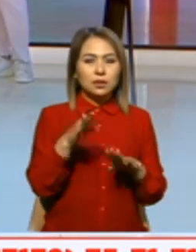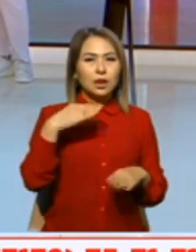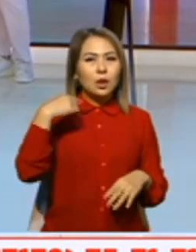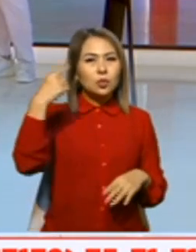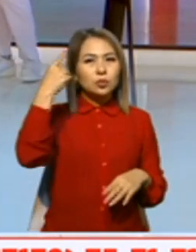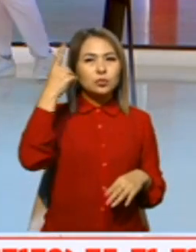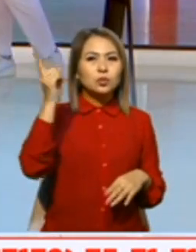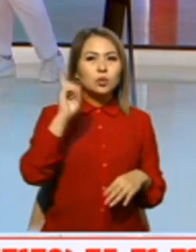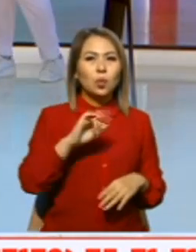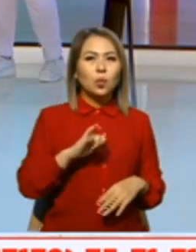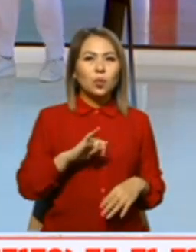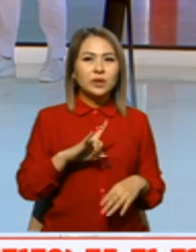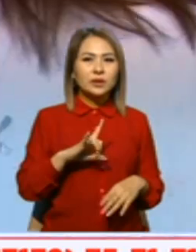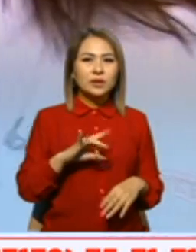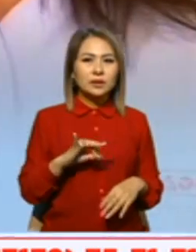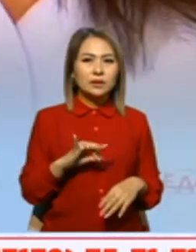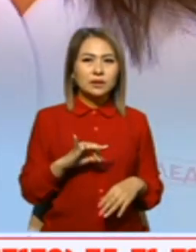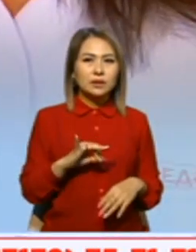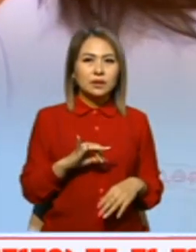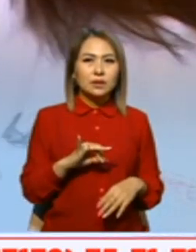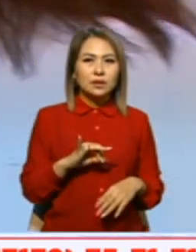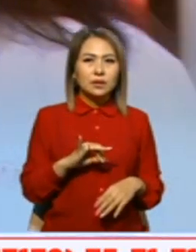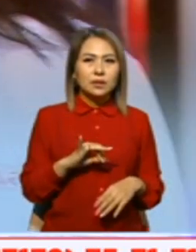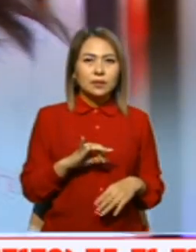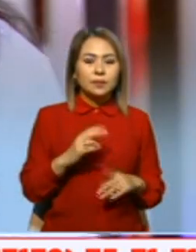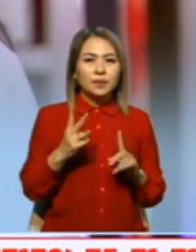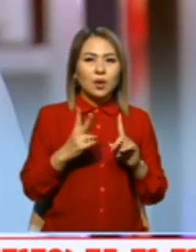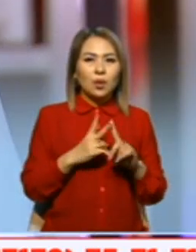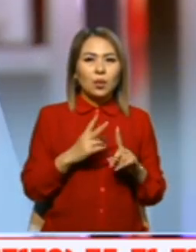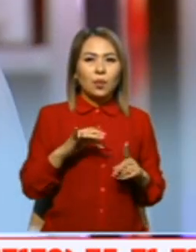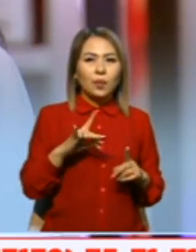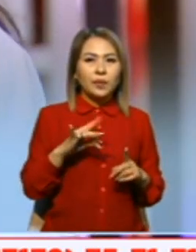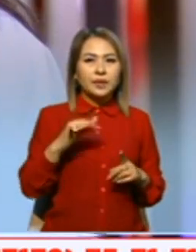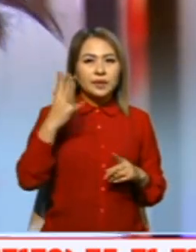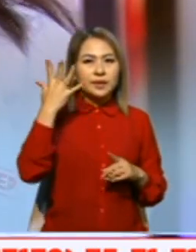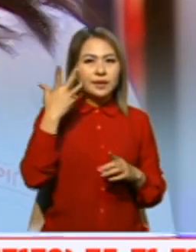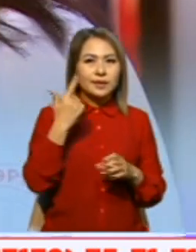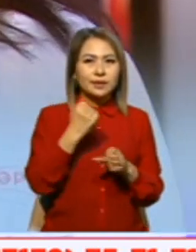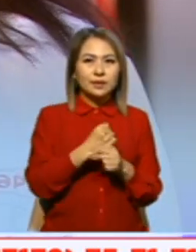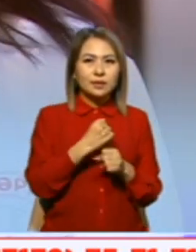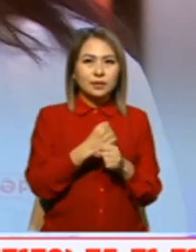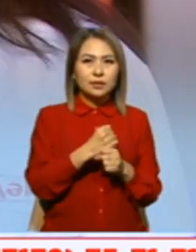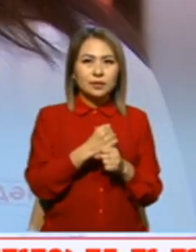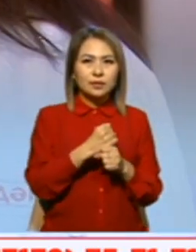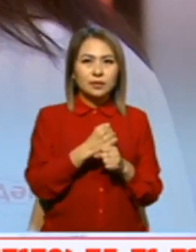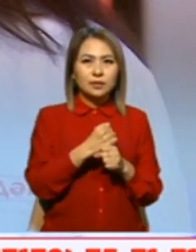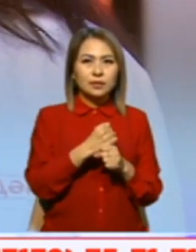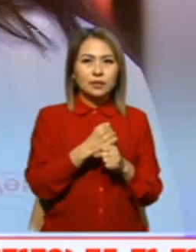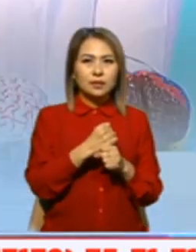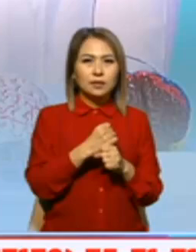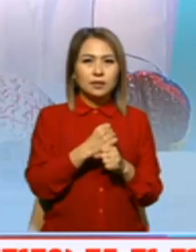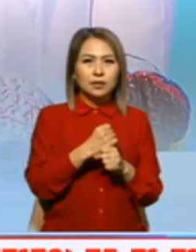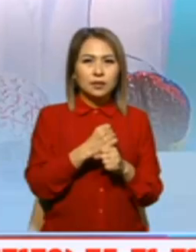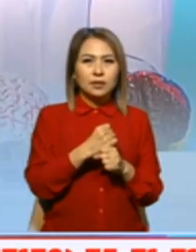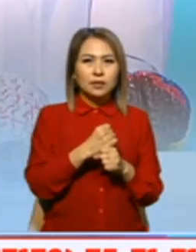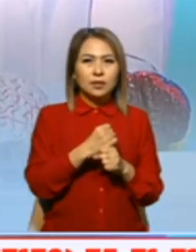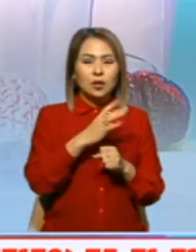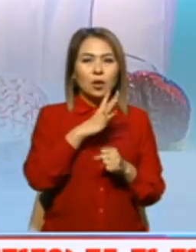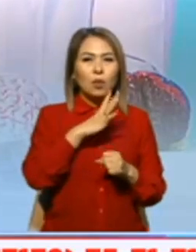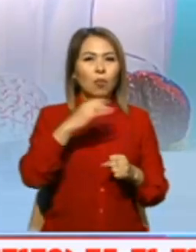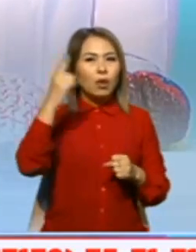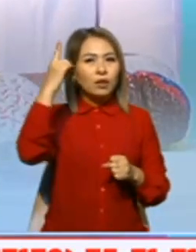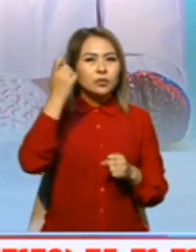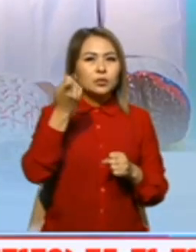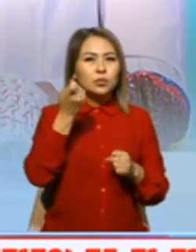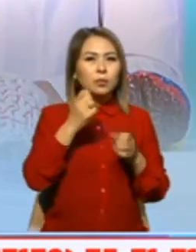отырмын, УЗИ-да, екінші УЗИ жасағанда, енді кішкене жайлы межполушарный пространствада кішкене үлкендеу болып